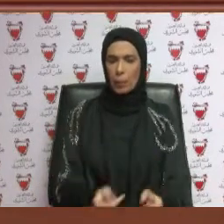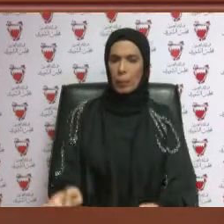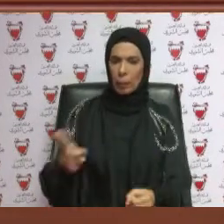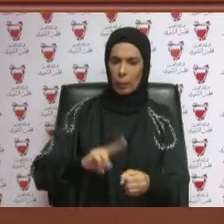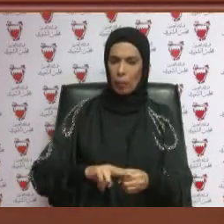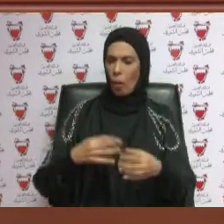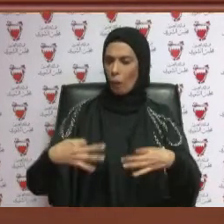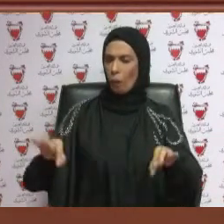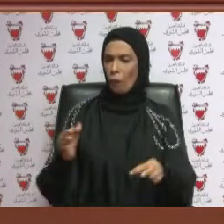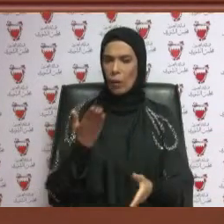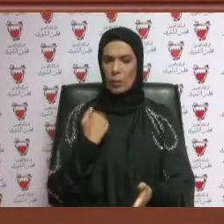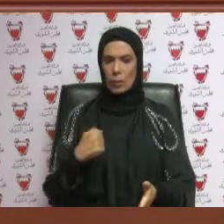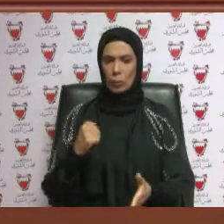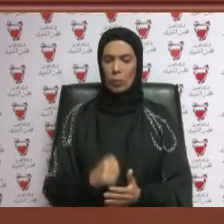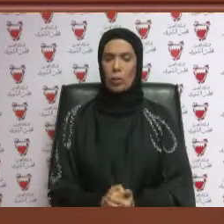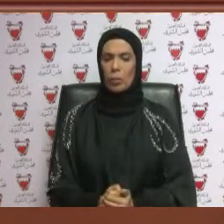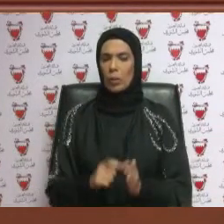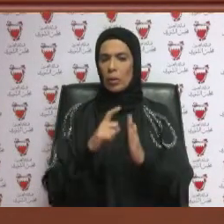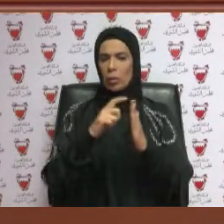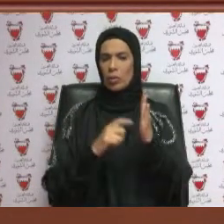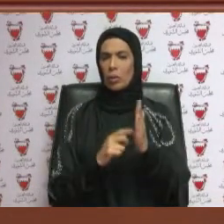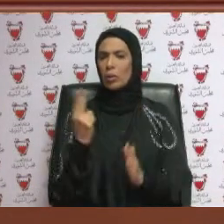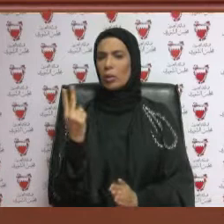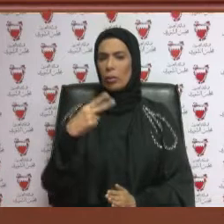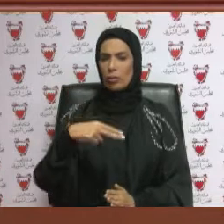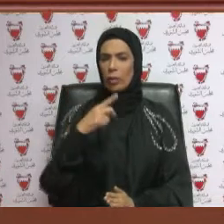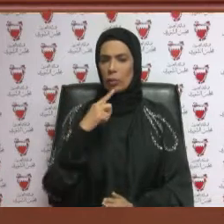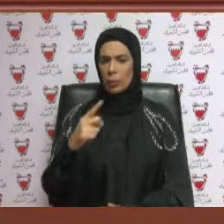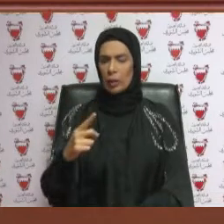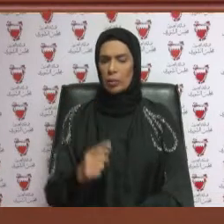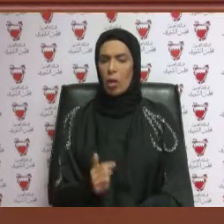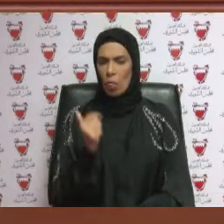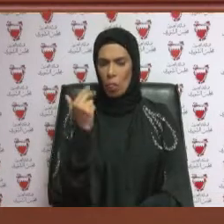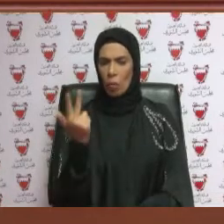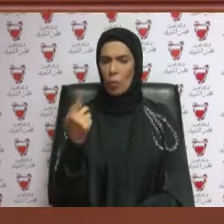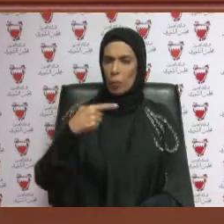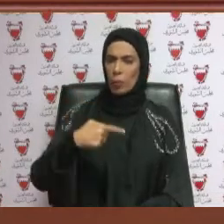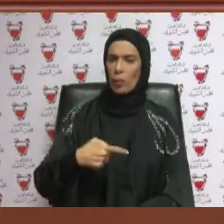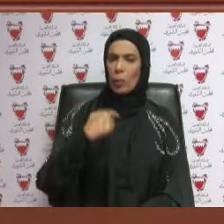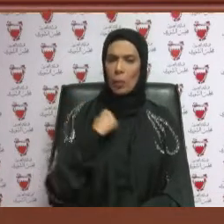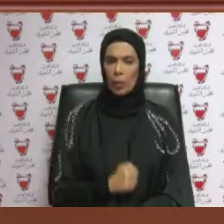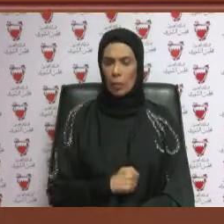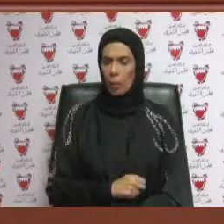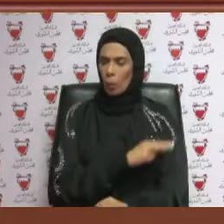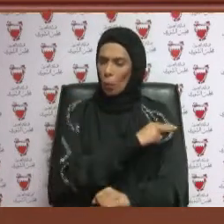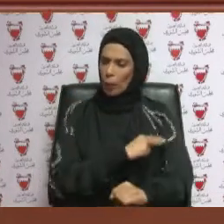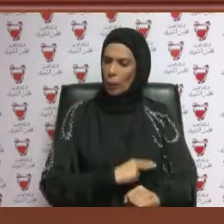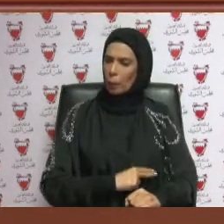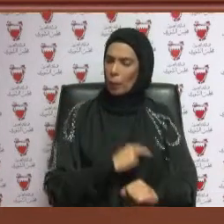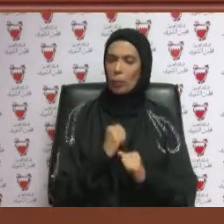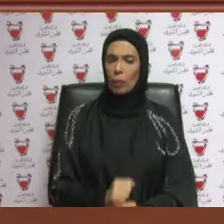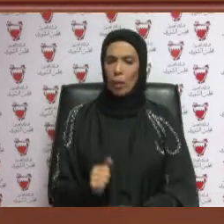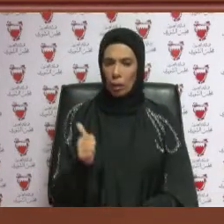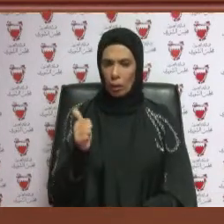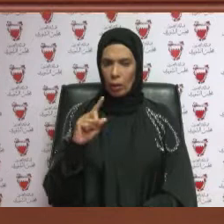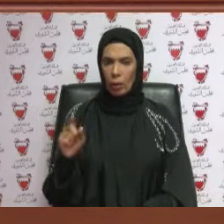والإفلاس الصادر بقانون رقم 22 لسنة 2018 والمقدم من أصحاب السعادة الأعضاء رضا عبد